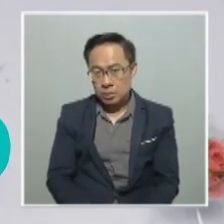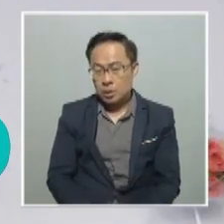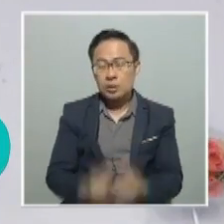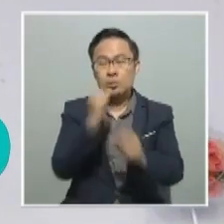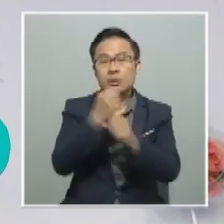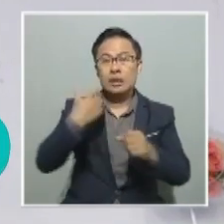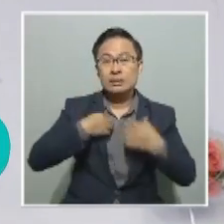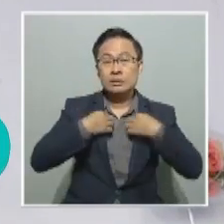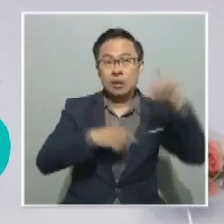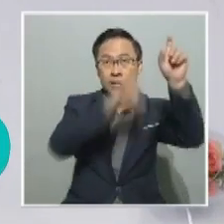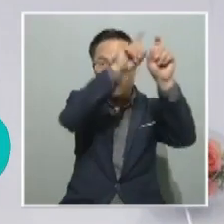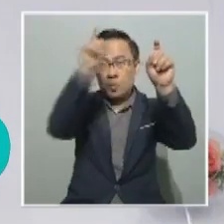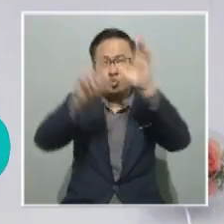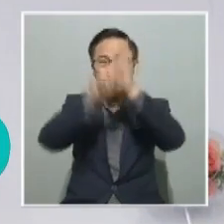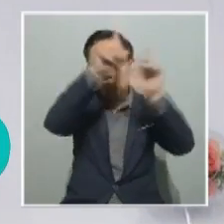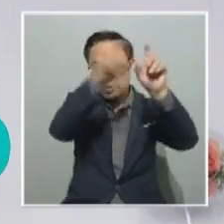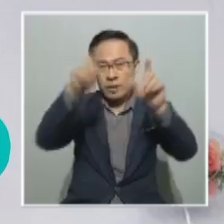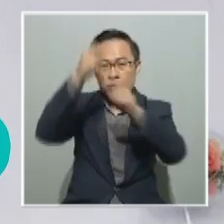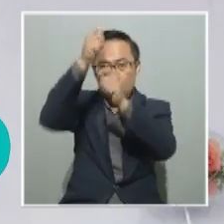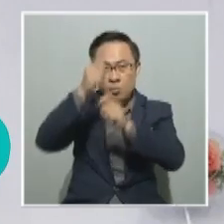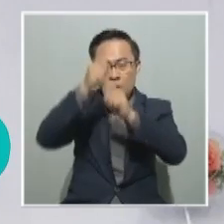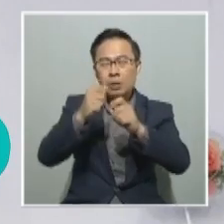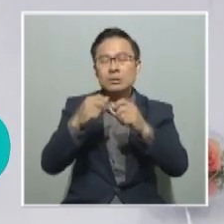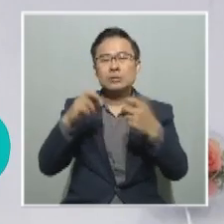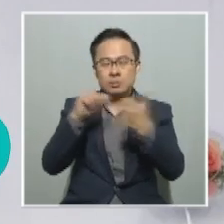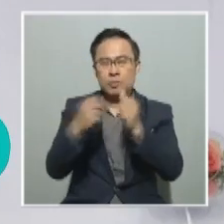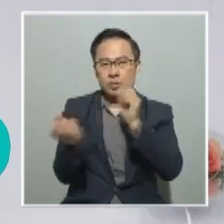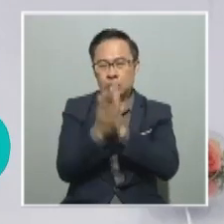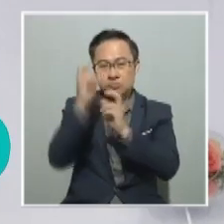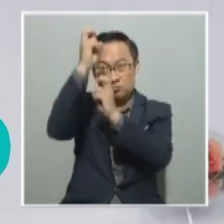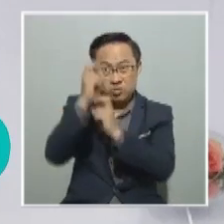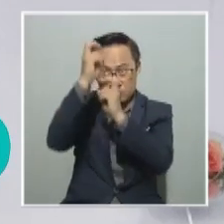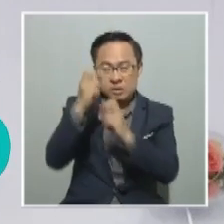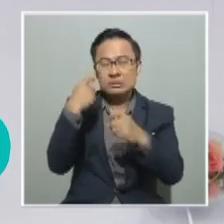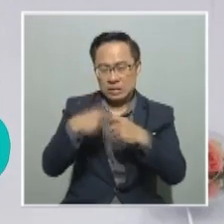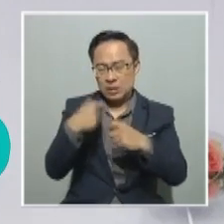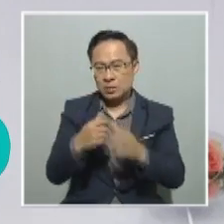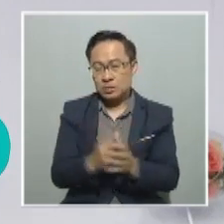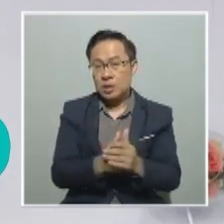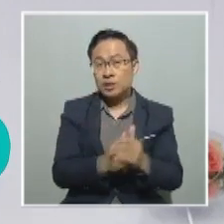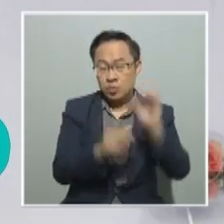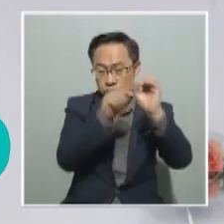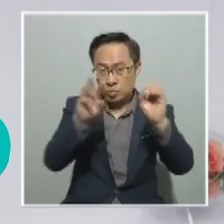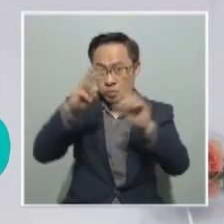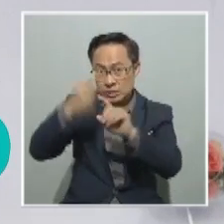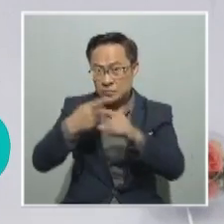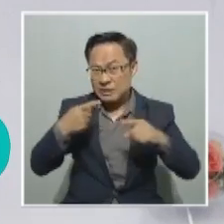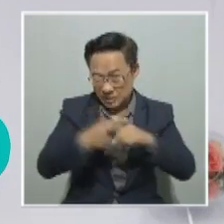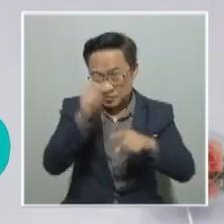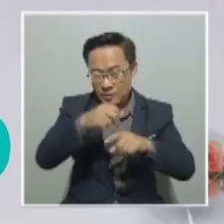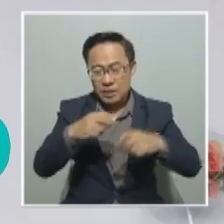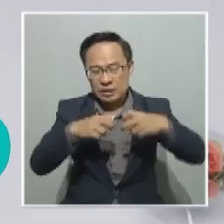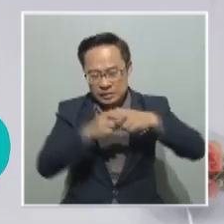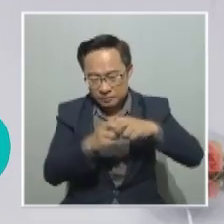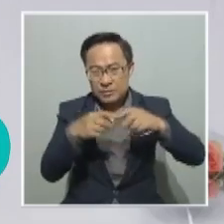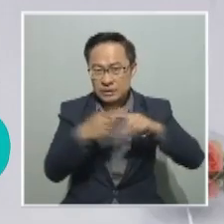ตามที่เราใช้มากเกินไปมันเป็นได้อยู่แล ้ วทีนี้ปกติแล้วเนี่ยการรักษานะฮะเริ่มต้นใน6เดือนแรกมันเจ็บใช่ไหมฮะเขากินยาแก้ปวดก่ อ นติด